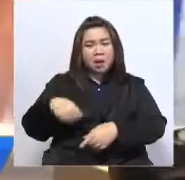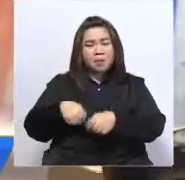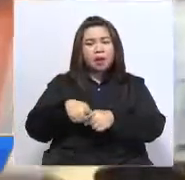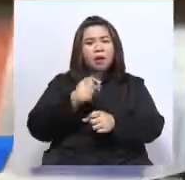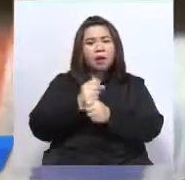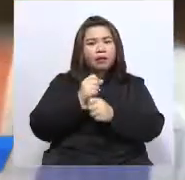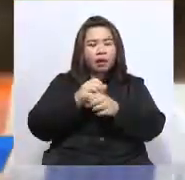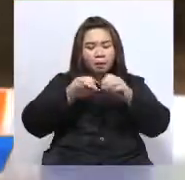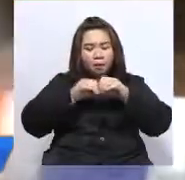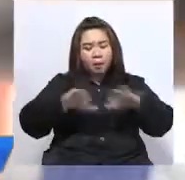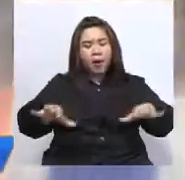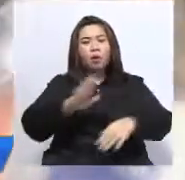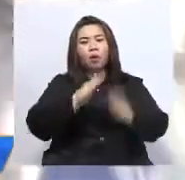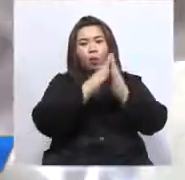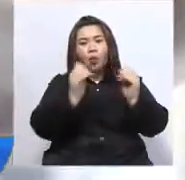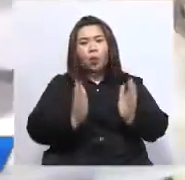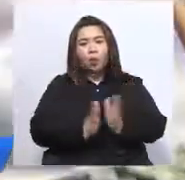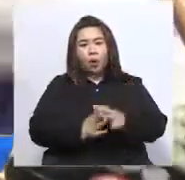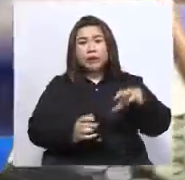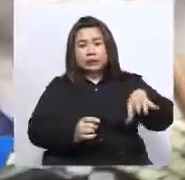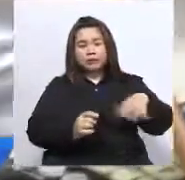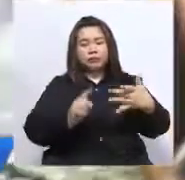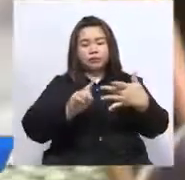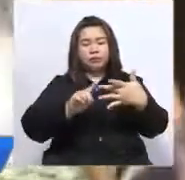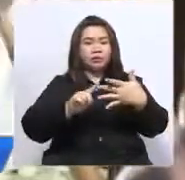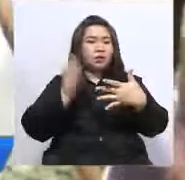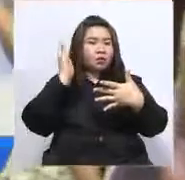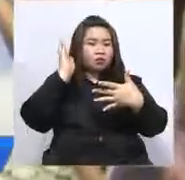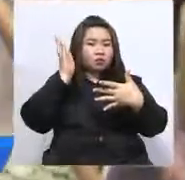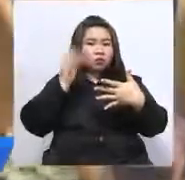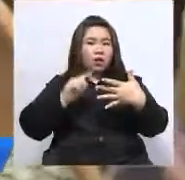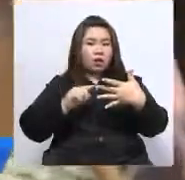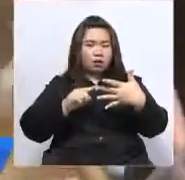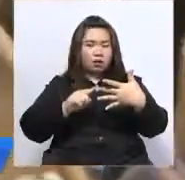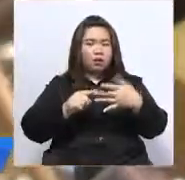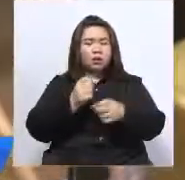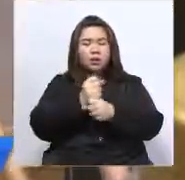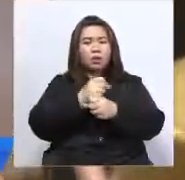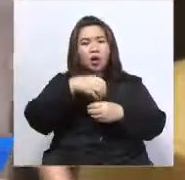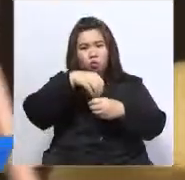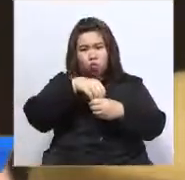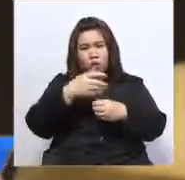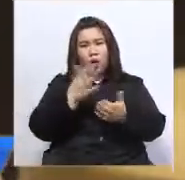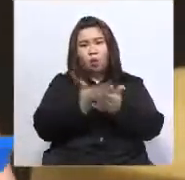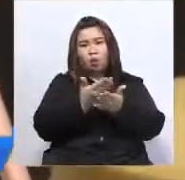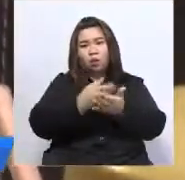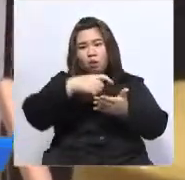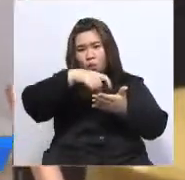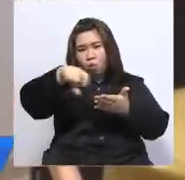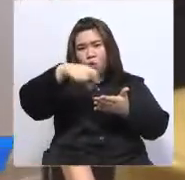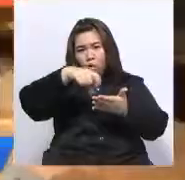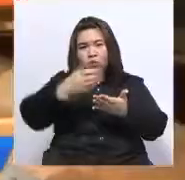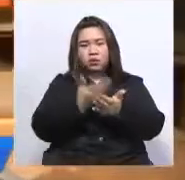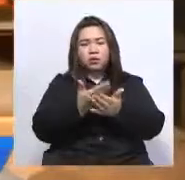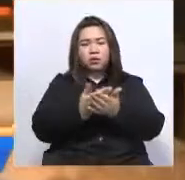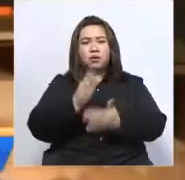ตสื่อให้กับวัดสะเกดนายธีรพงษ์พันศรีลูกศิษย์วัดและรับโอนเงินจากบัญชีวัด5ล้าน